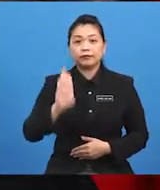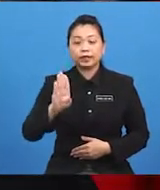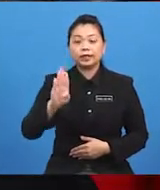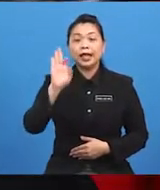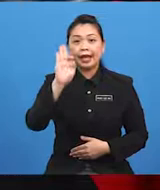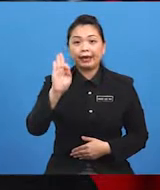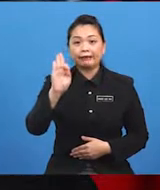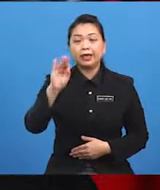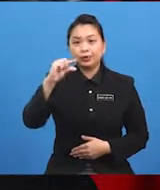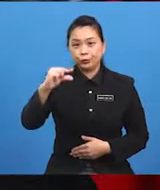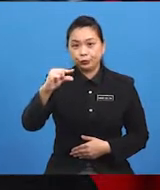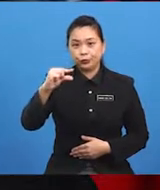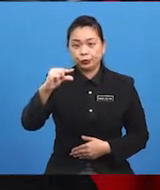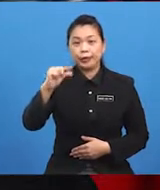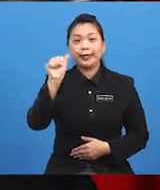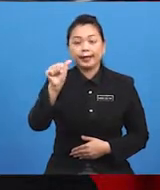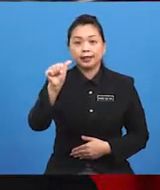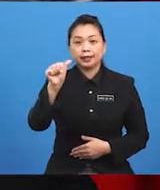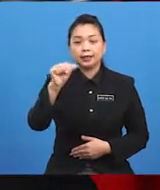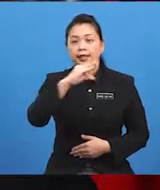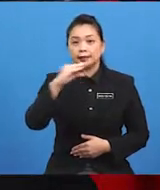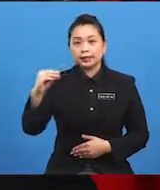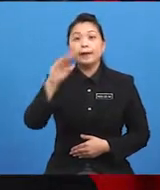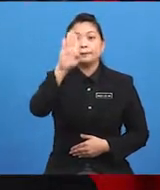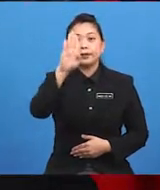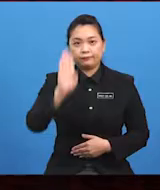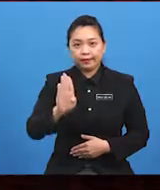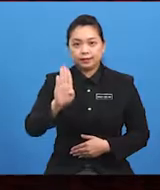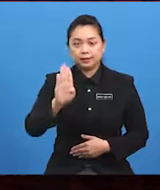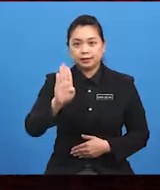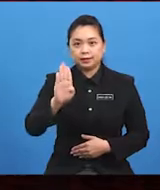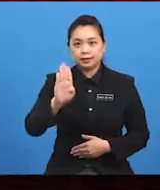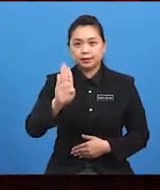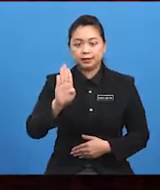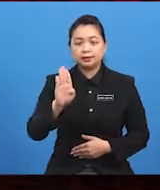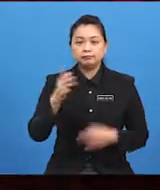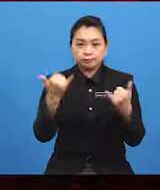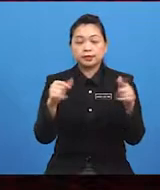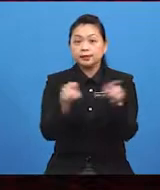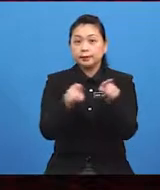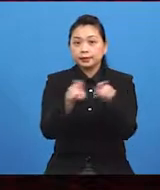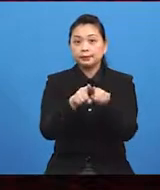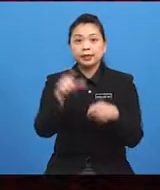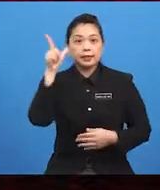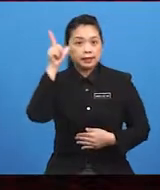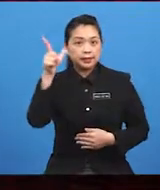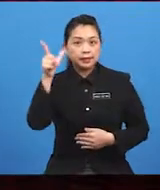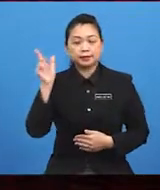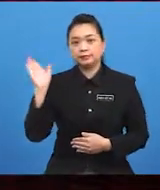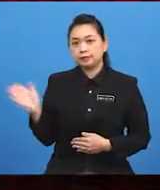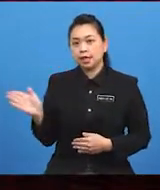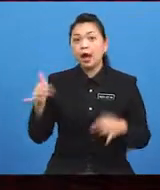F, G, A dan B flat. Mari kita sama-sama melihat saudara